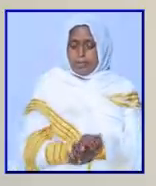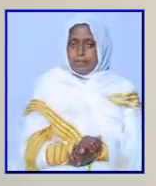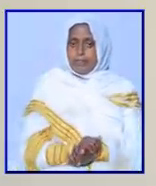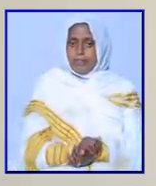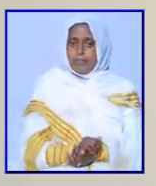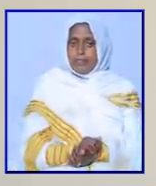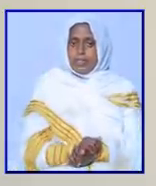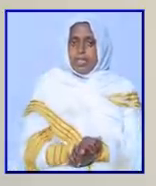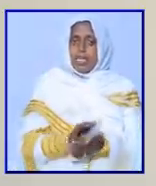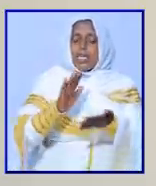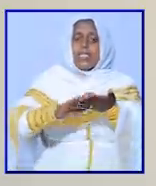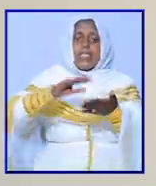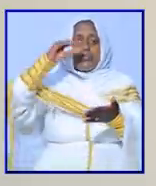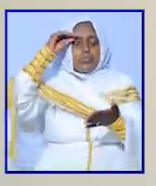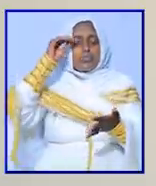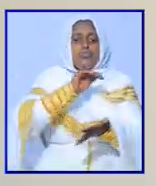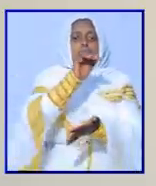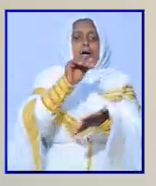በማለት